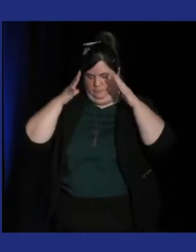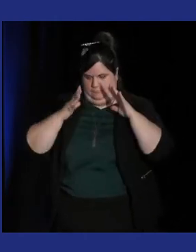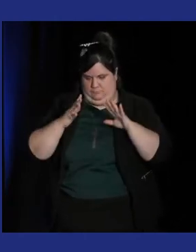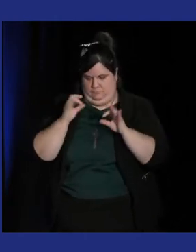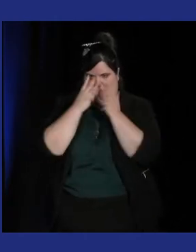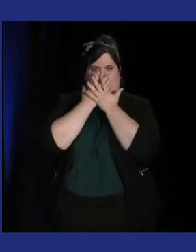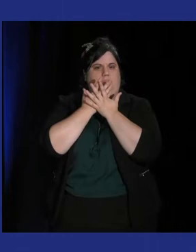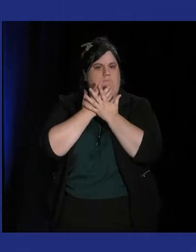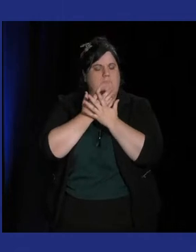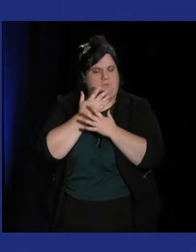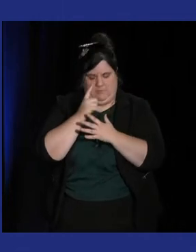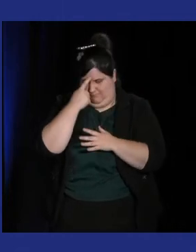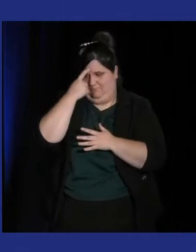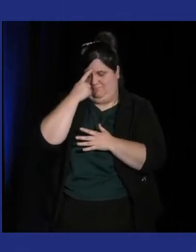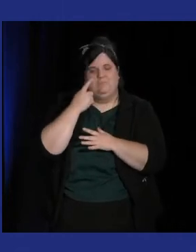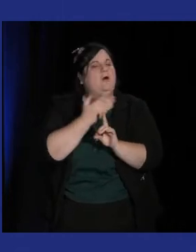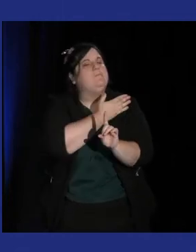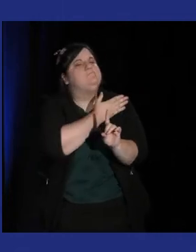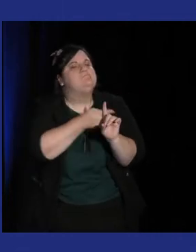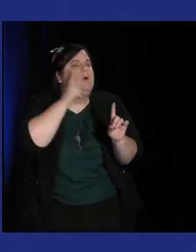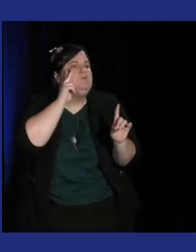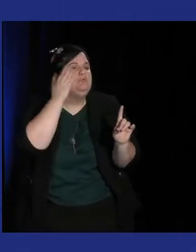c ce niveau-là qui m'a marqué parce que tout était différent du reste